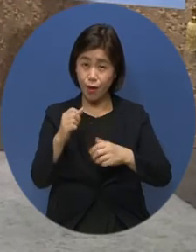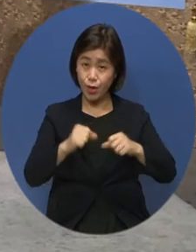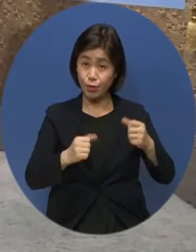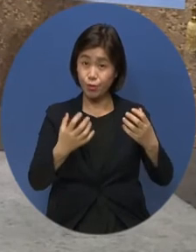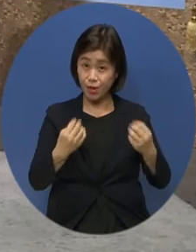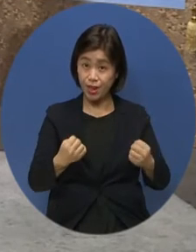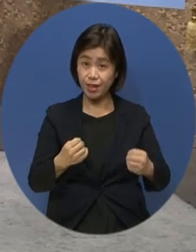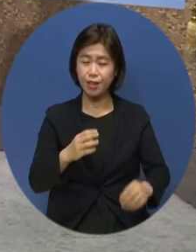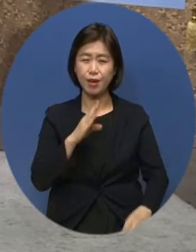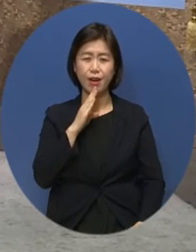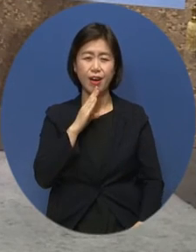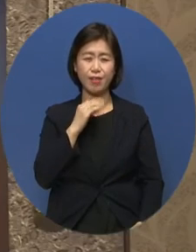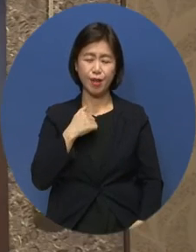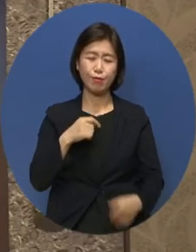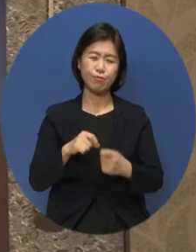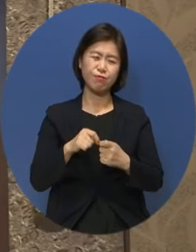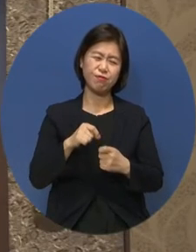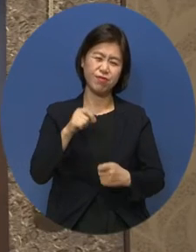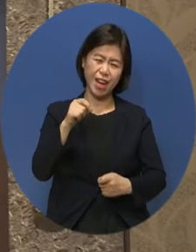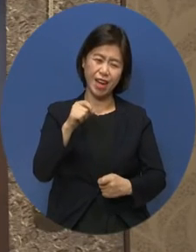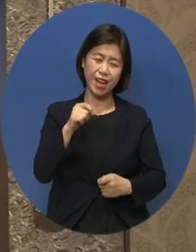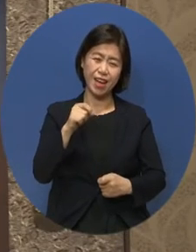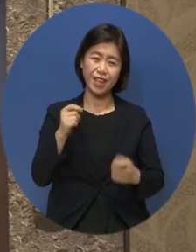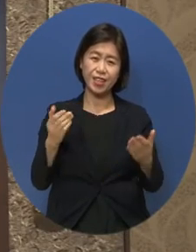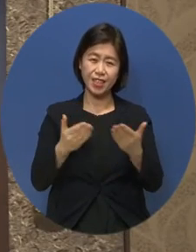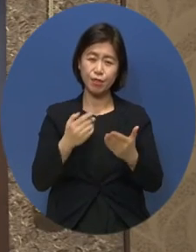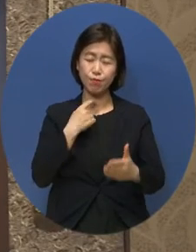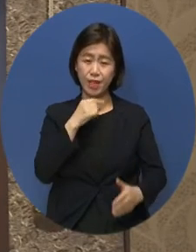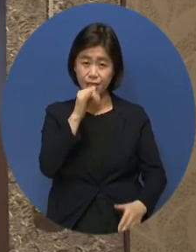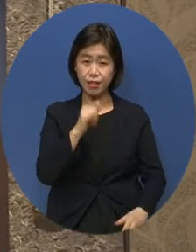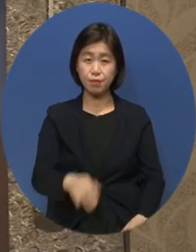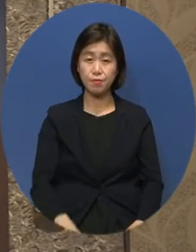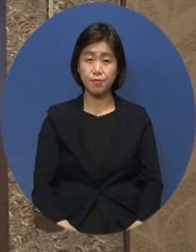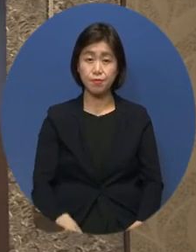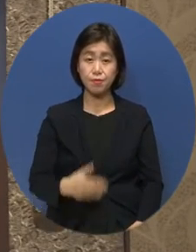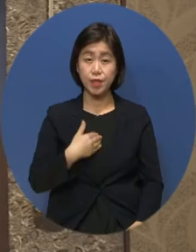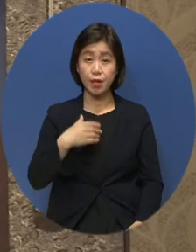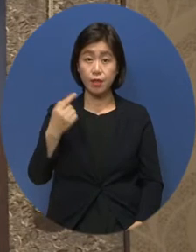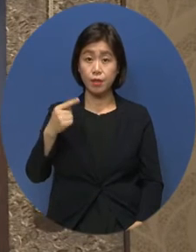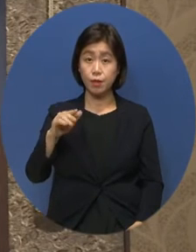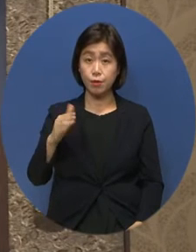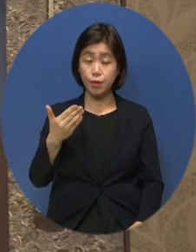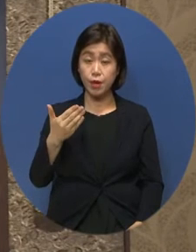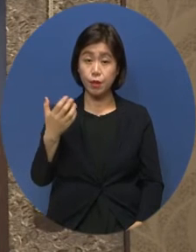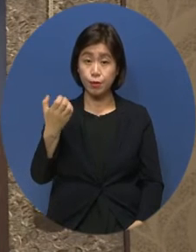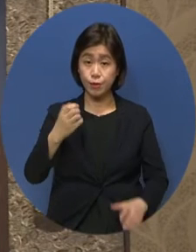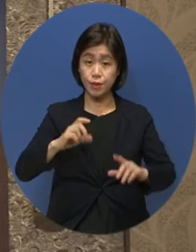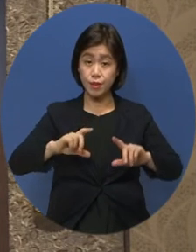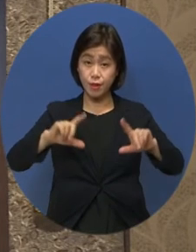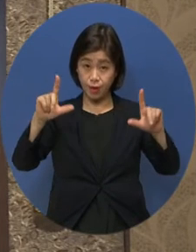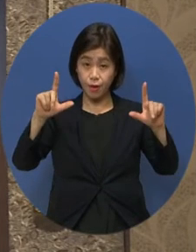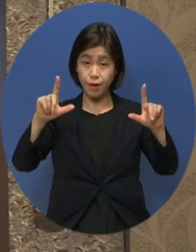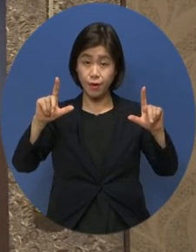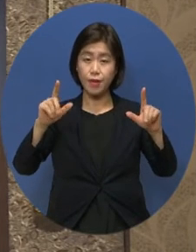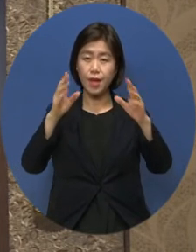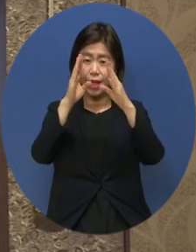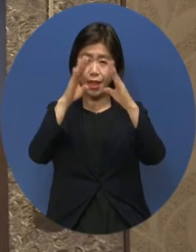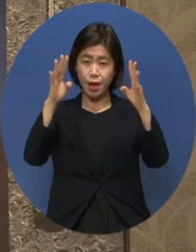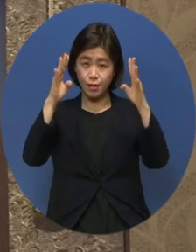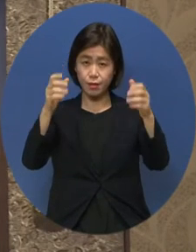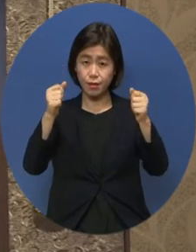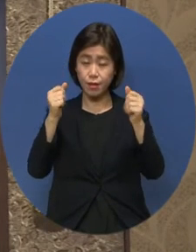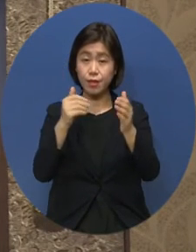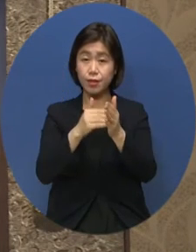좀 역사가 아무래도 좀 있어서 4 서는 그 1990년에 어 대학을